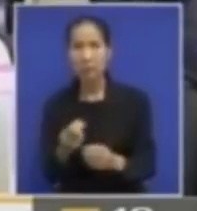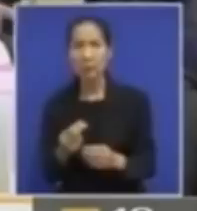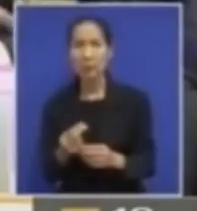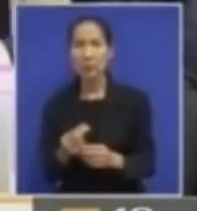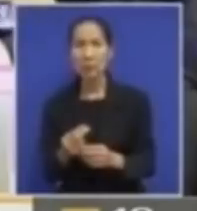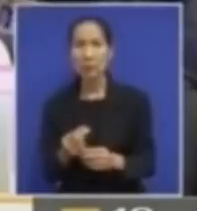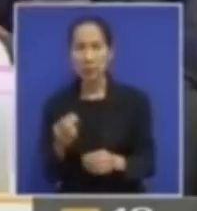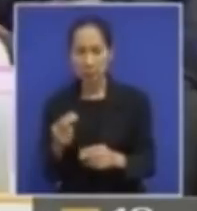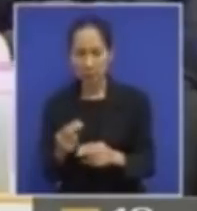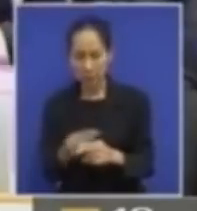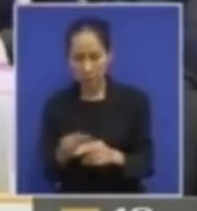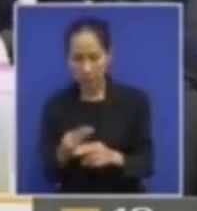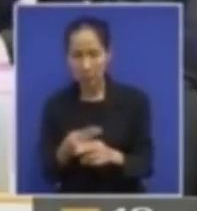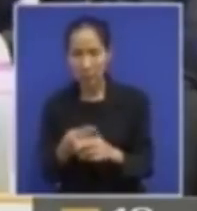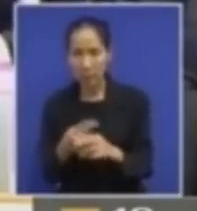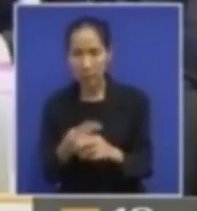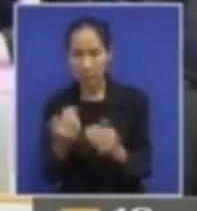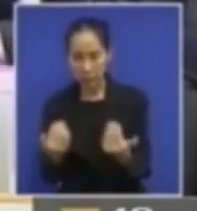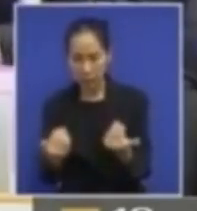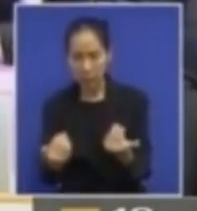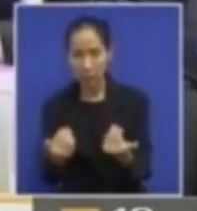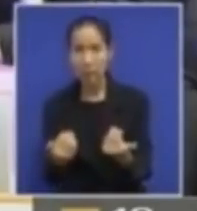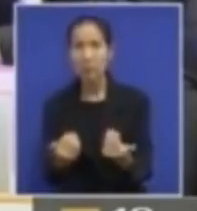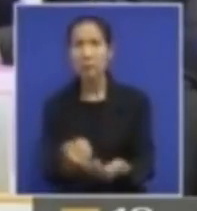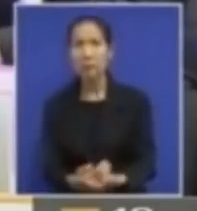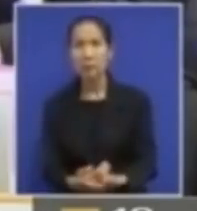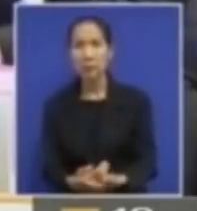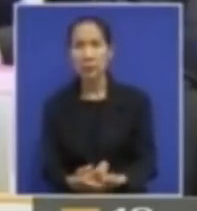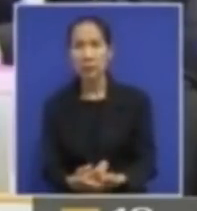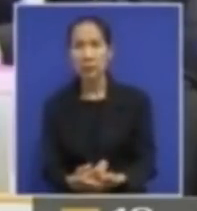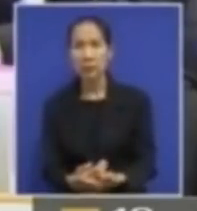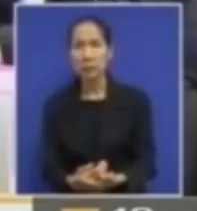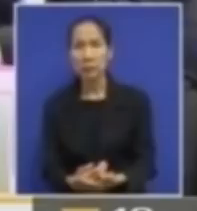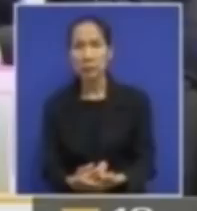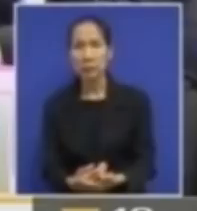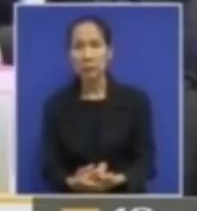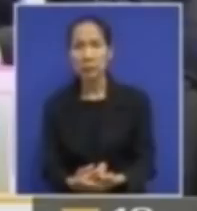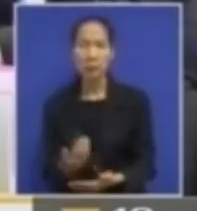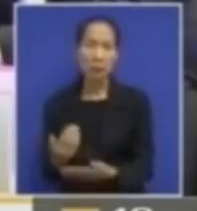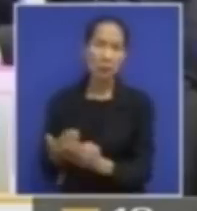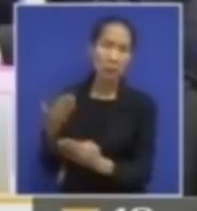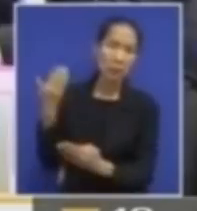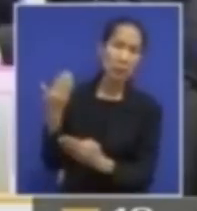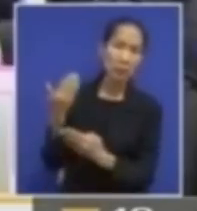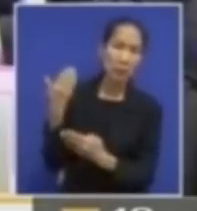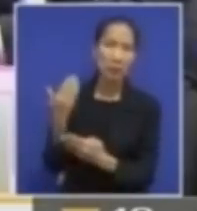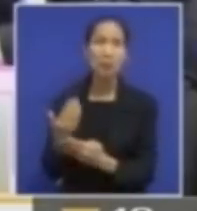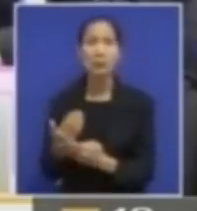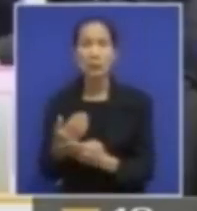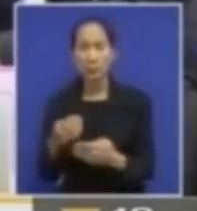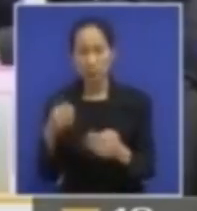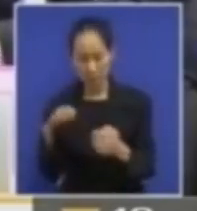ที่ออกมาสู่การบริหารการแผ่นดินของรัฐบาลพลเอกประยุทธ์ที่ผ่านมามีมากม